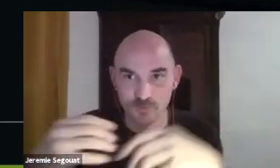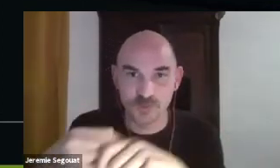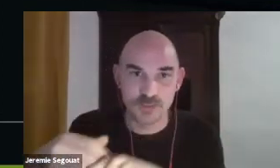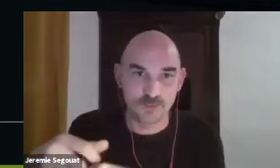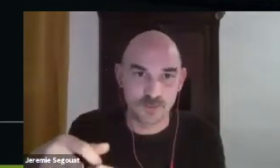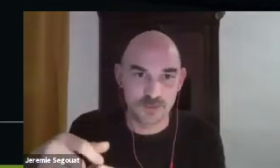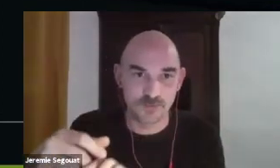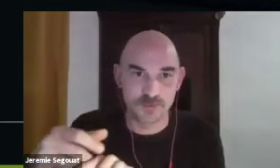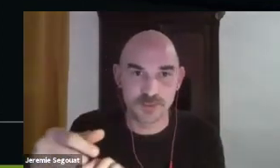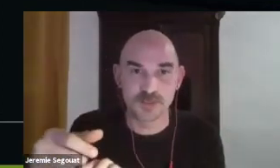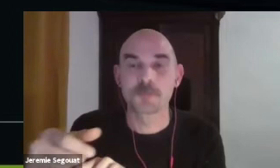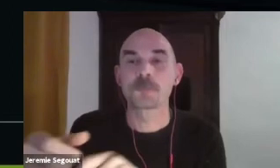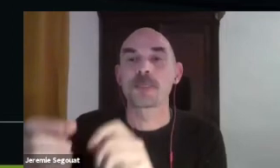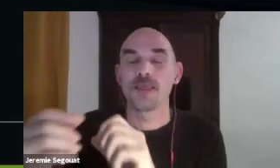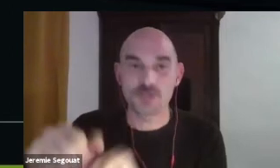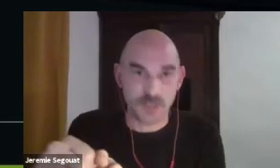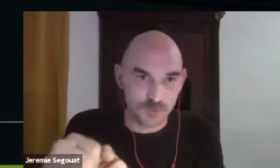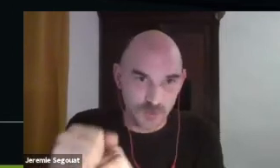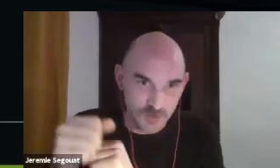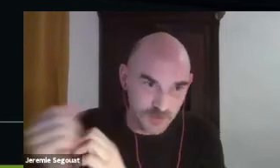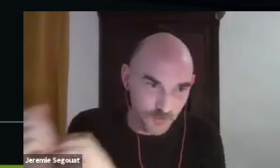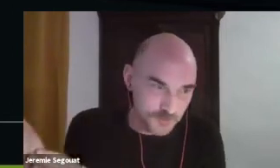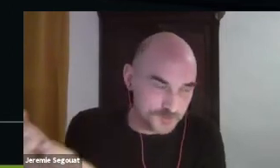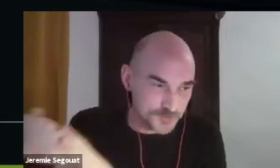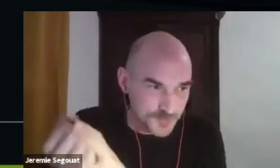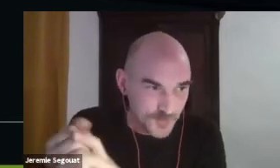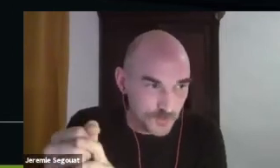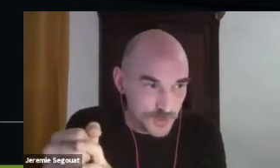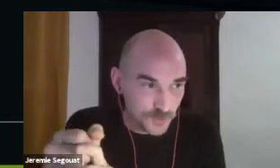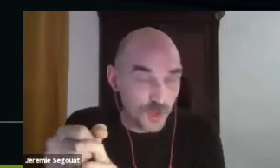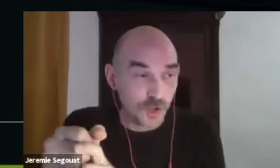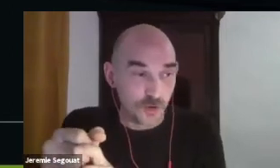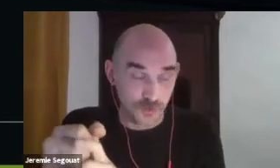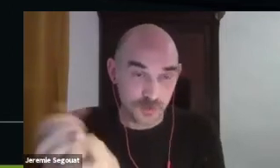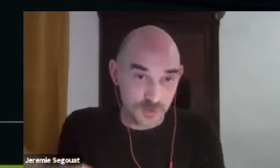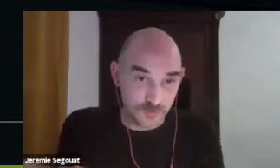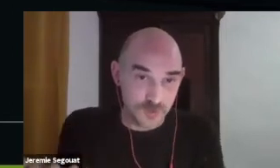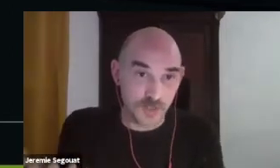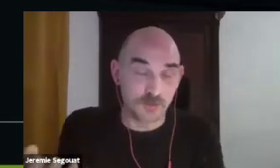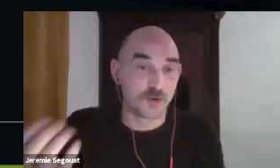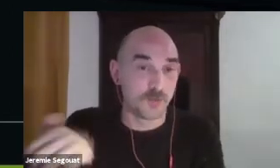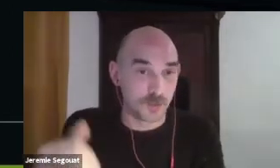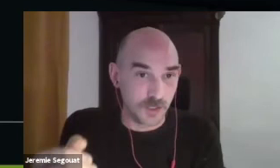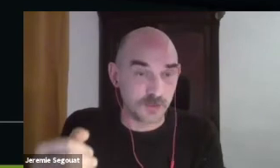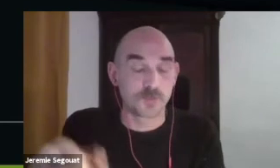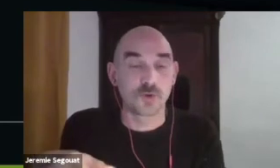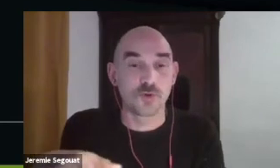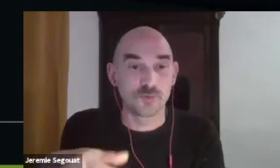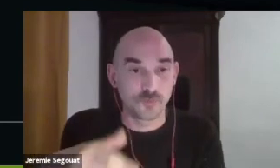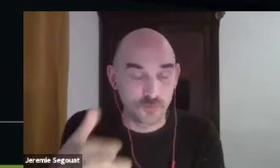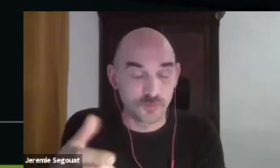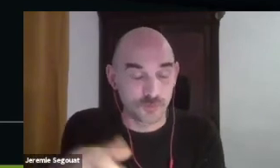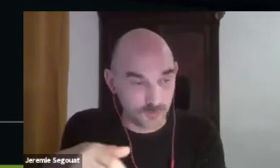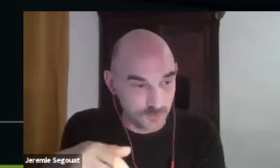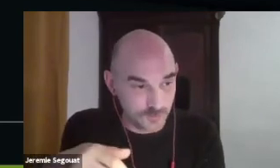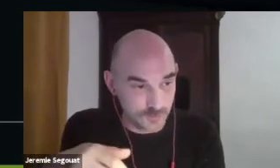'espace qu'on utilise en langue des signes française et j'ai rajouté un dernier point puisque en langue des signes visuelle comme à l'oral quand